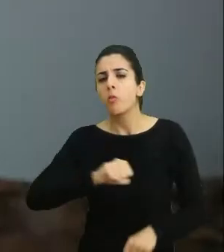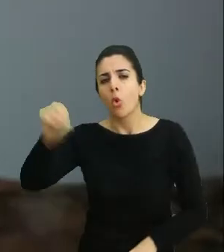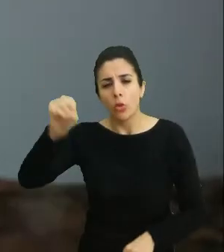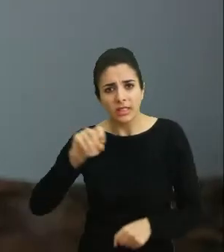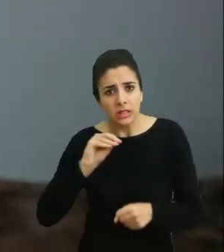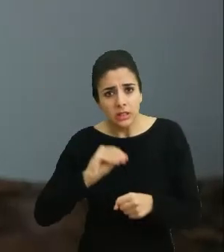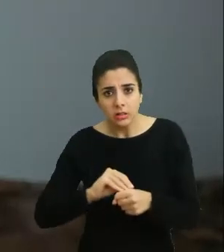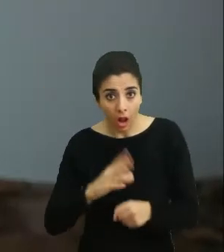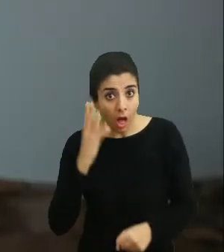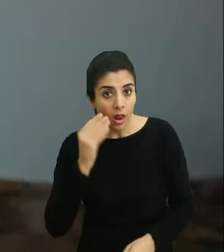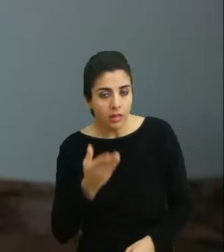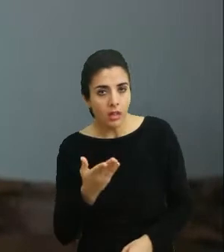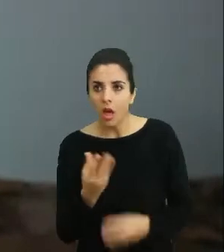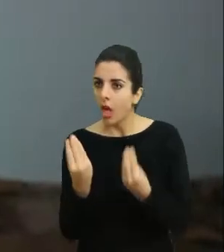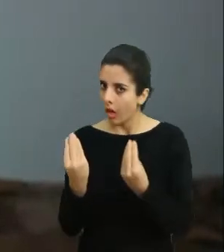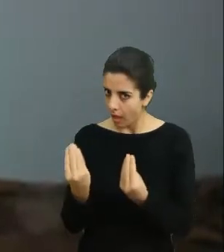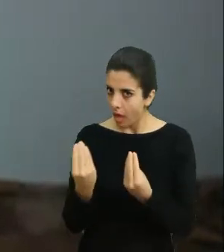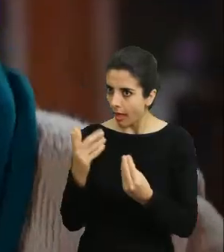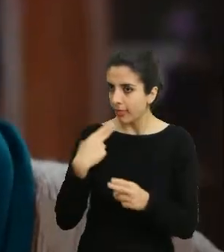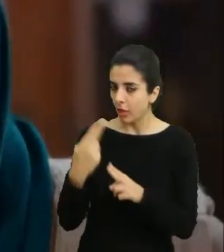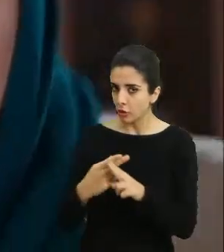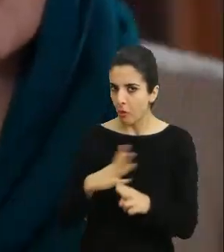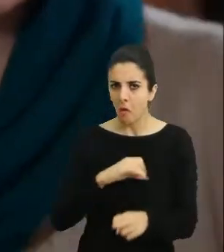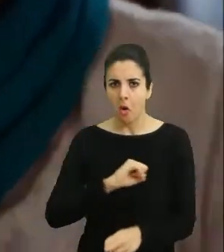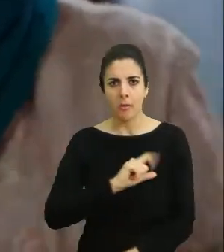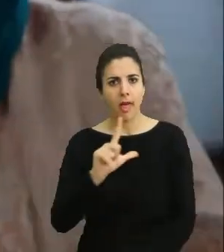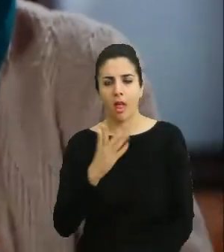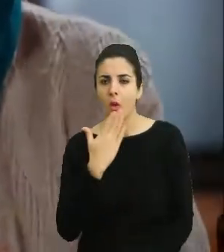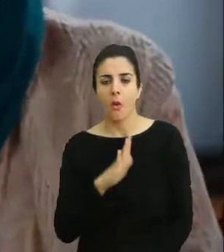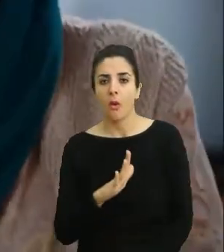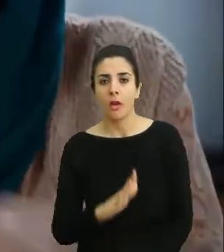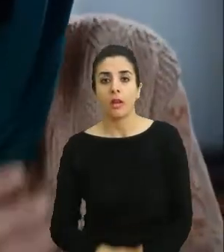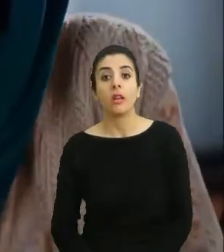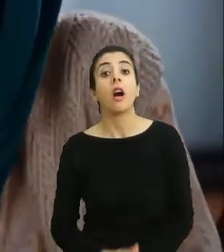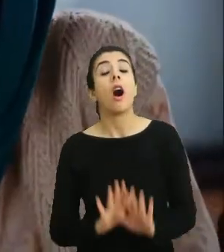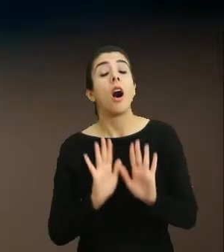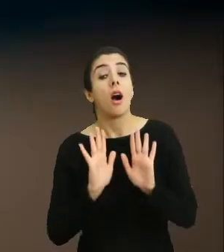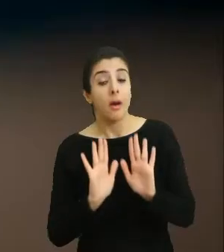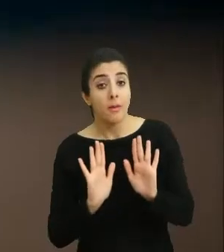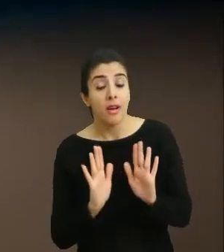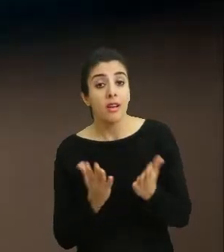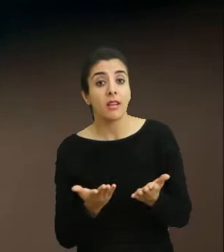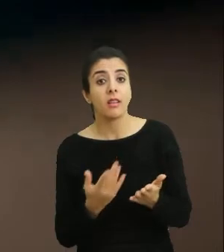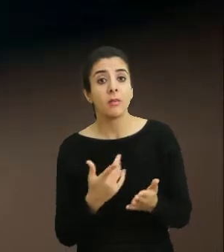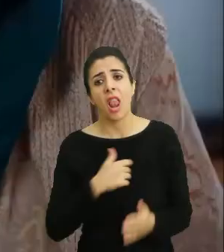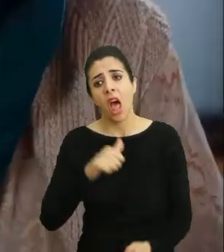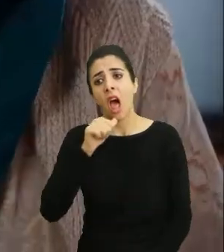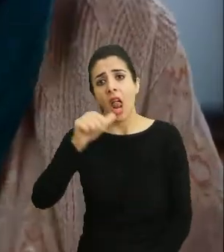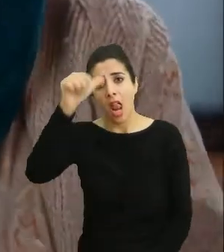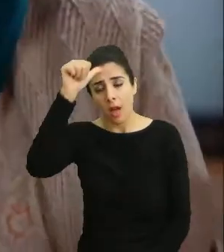anladın? İyi işte. Tecrübelisin. Korkmana gerek yok. Walakin